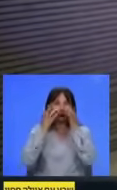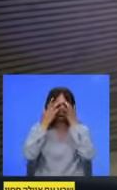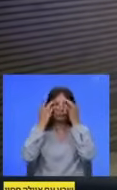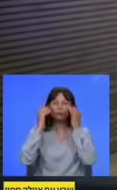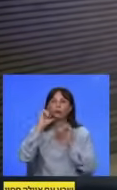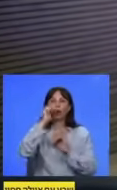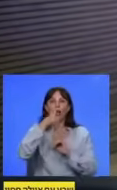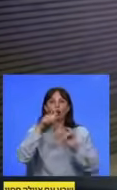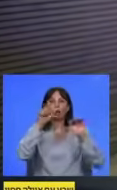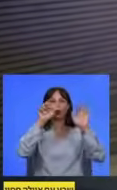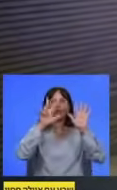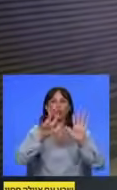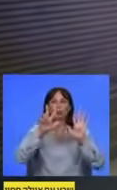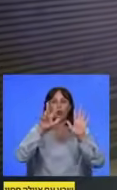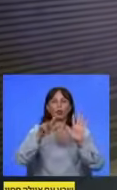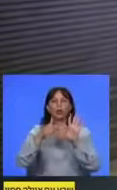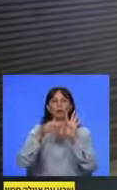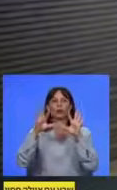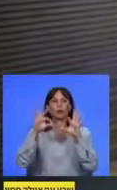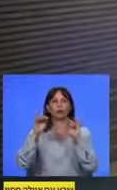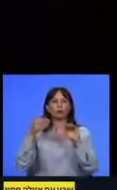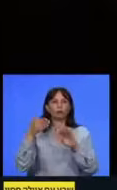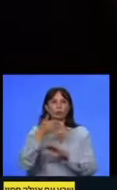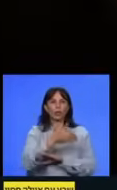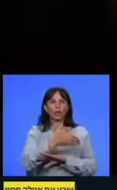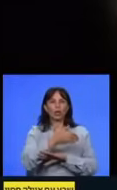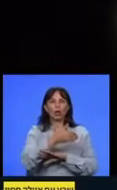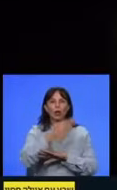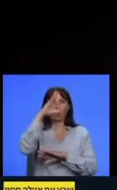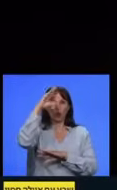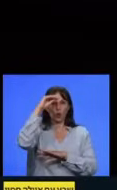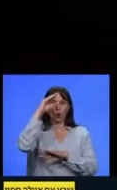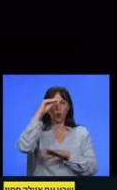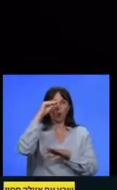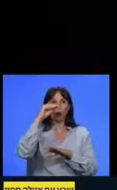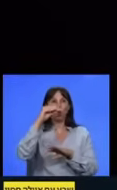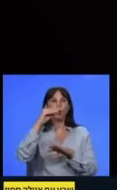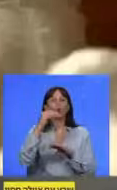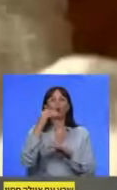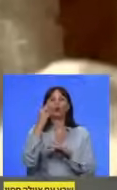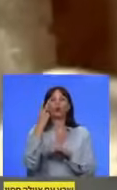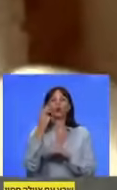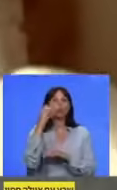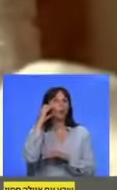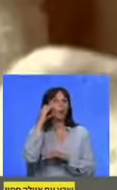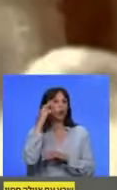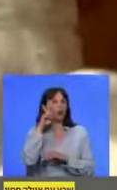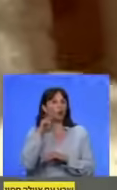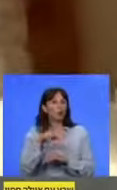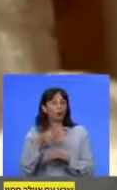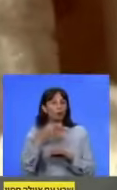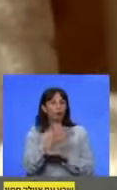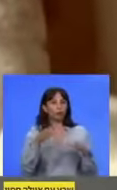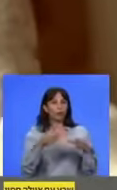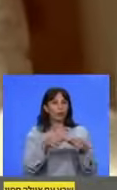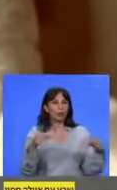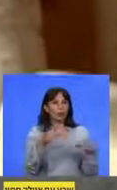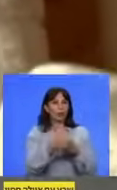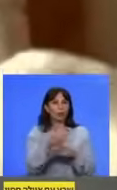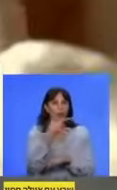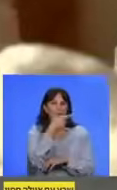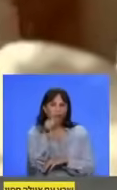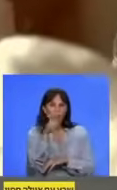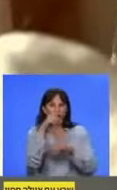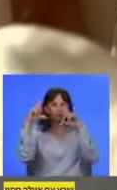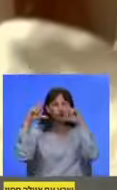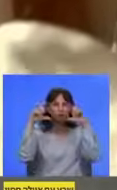למחרת 8 באוקטובר מתייצב איקס באוגדת עזה. שוב הוא חמוש בשני טלפונים. הוא מצלם חיילים, מתעד